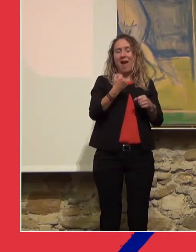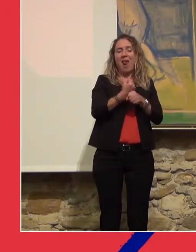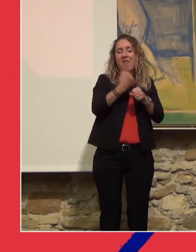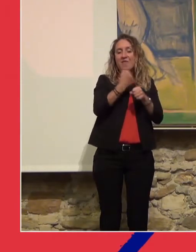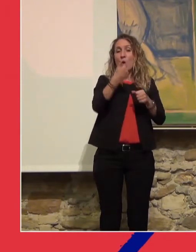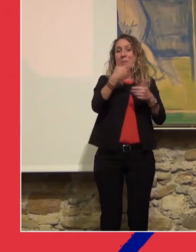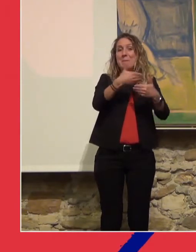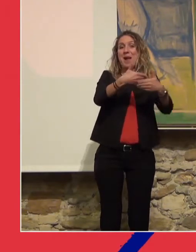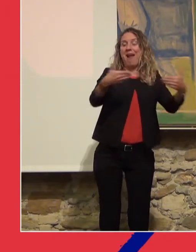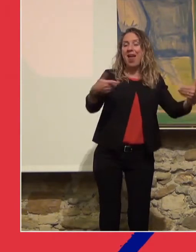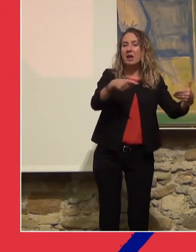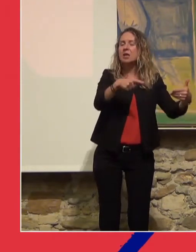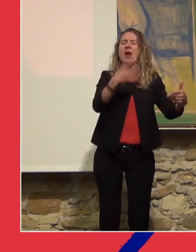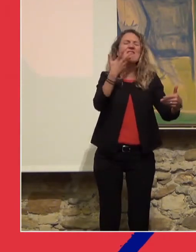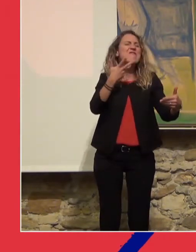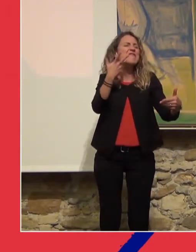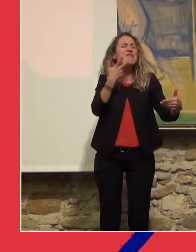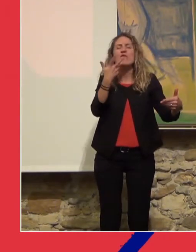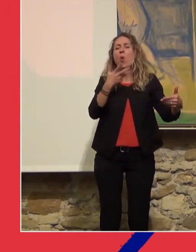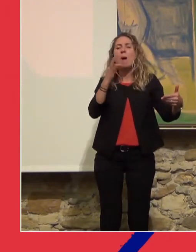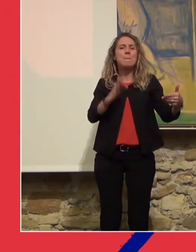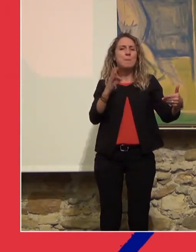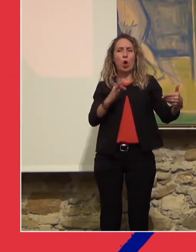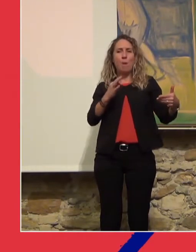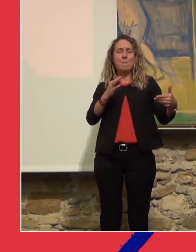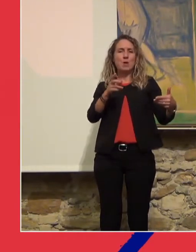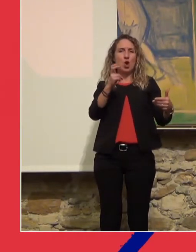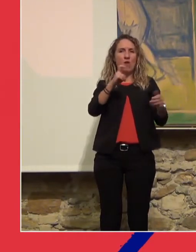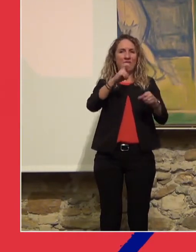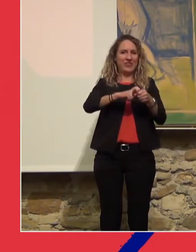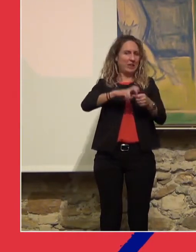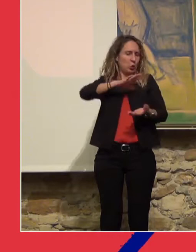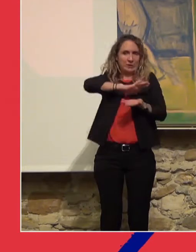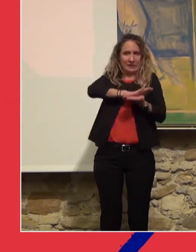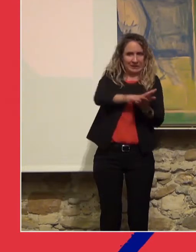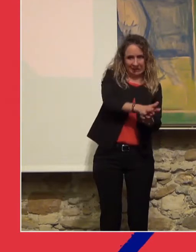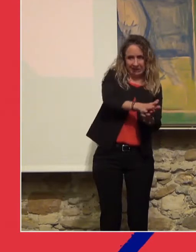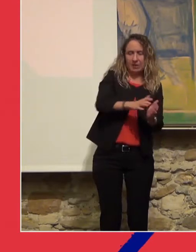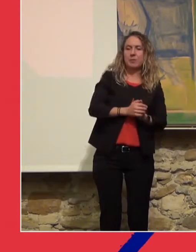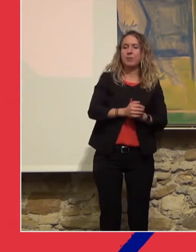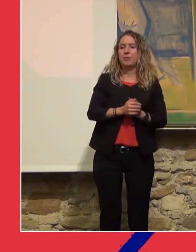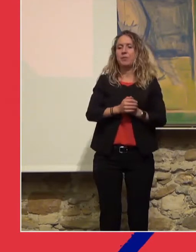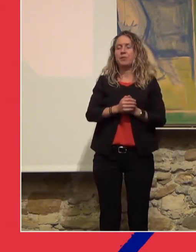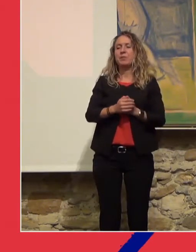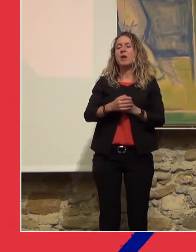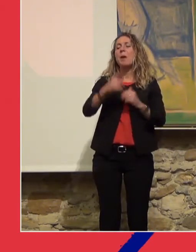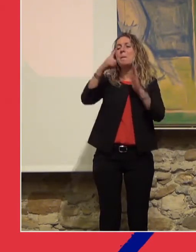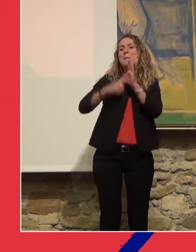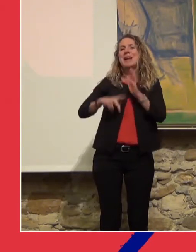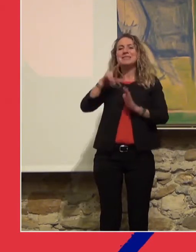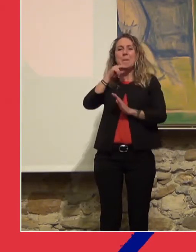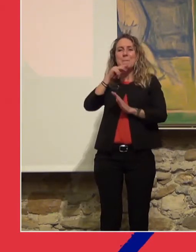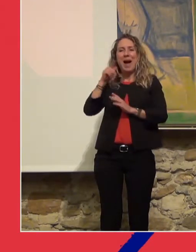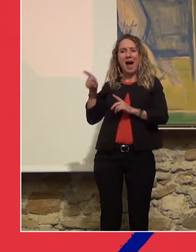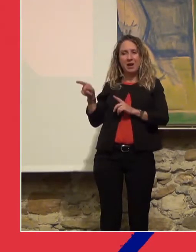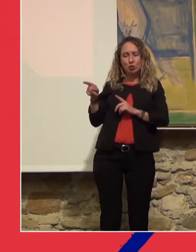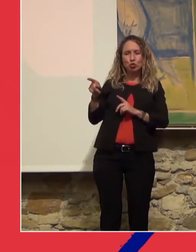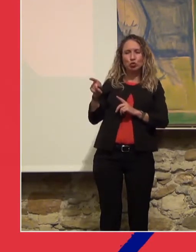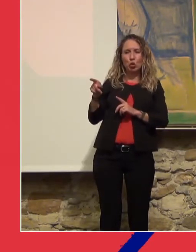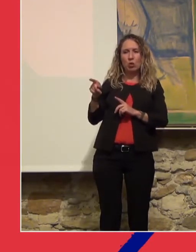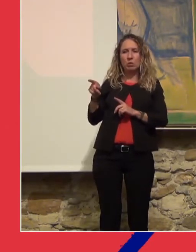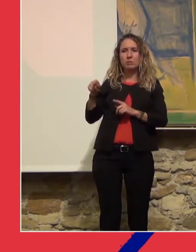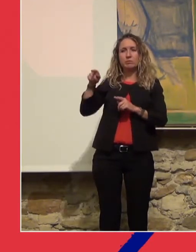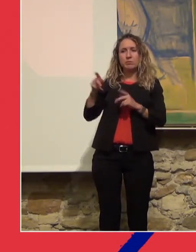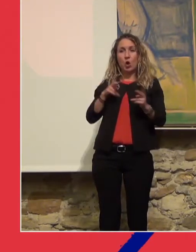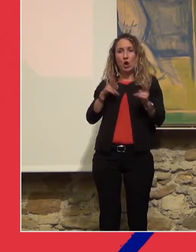si radunava al Papa Giovanni due volte al giorno. All'inizio del mese di marzo, in questo ospedale, morivano 30